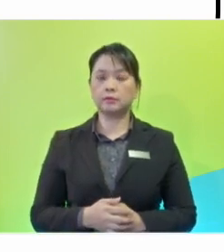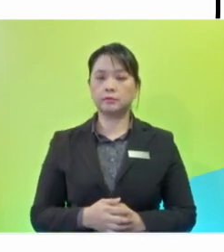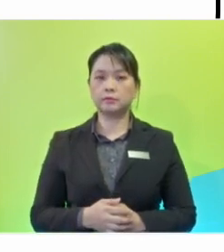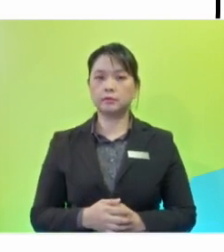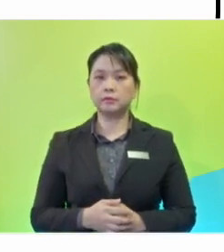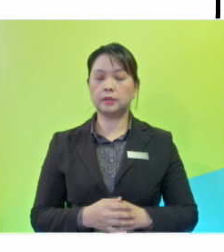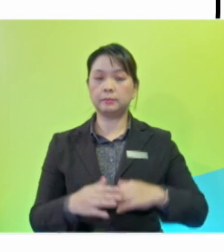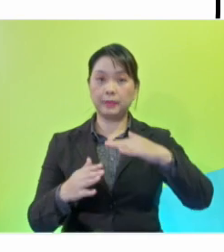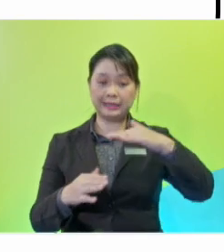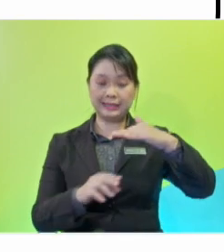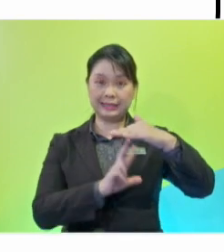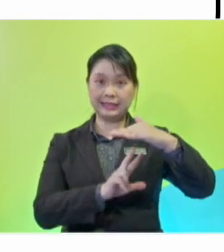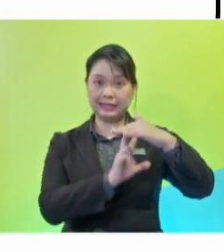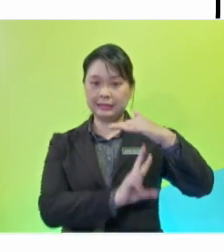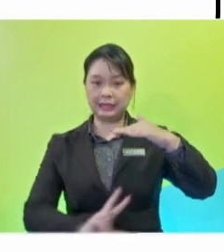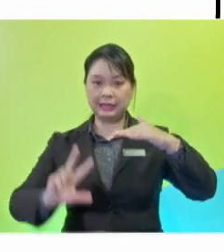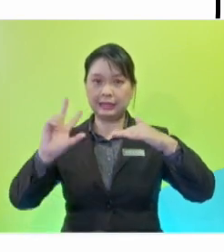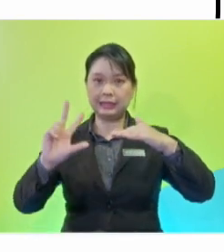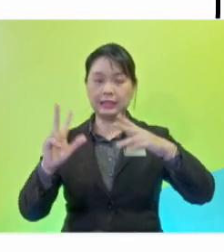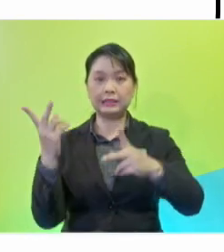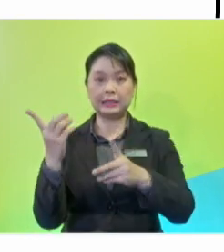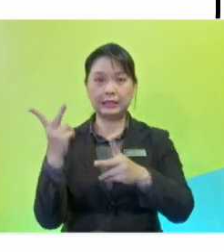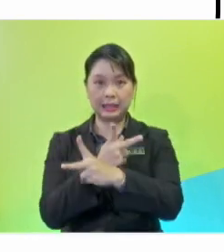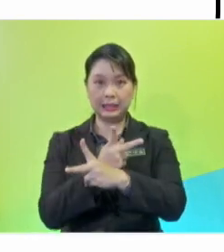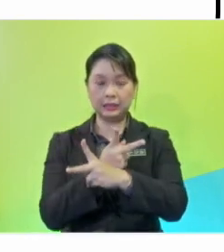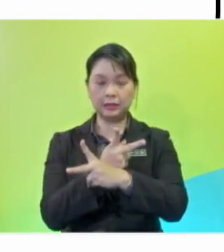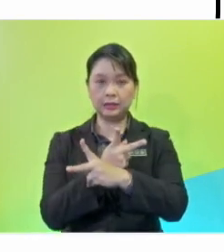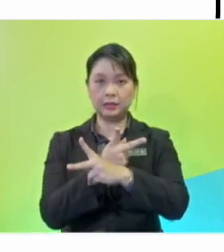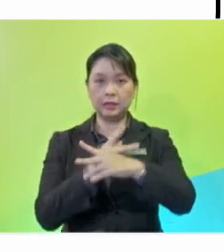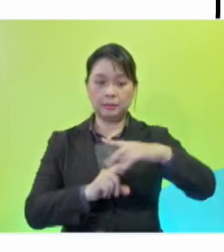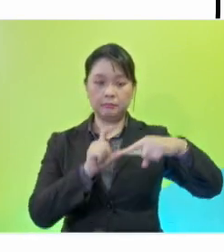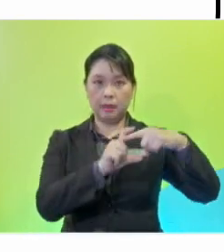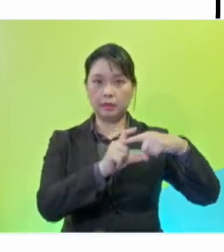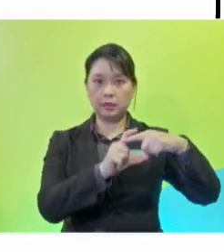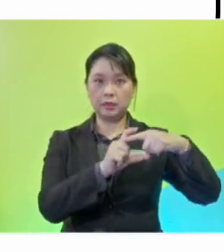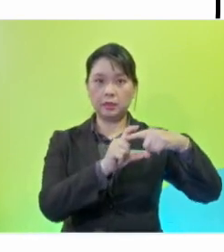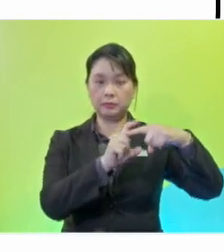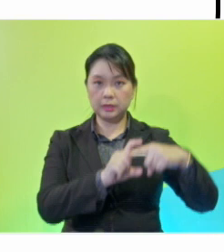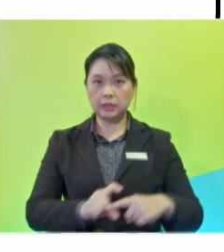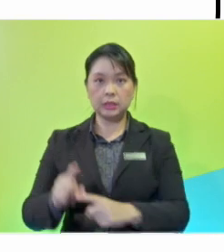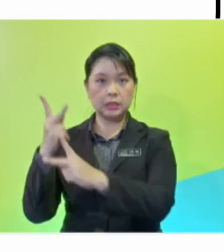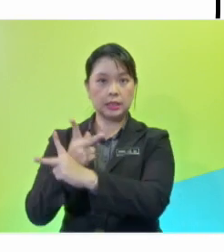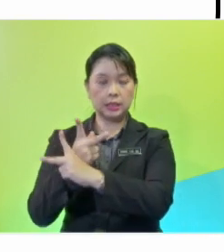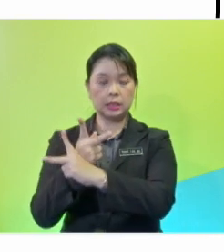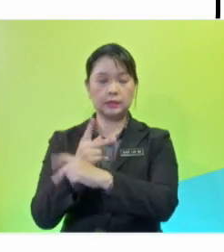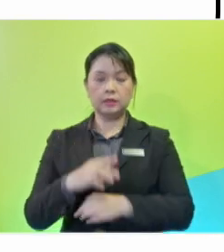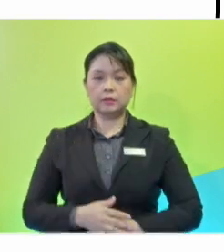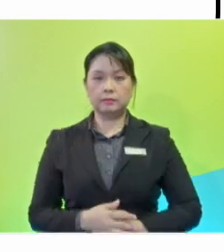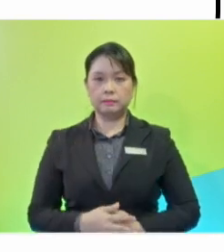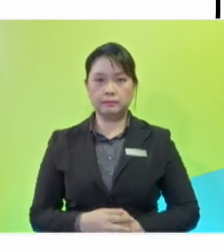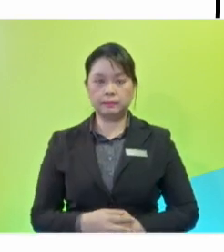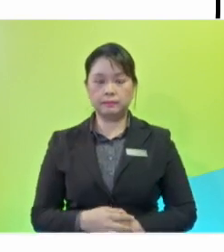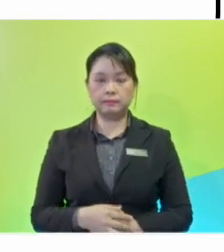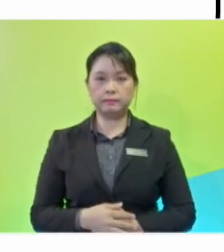bagi jadi 5 15 Oke kemudian 15 kita pindahkan kehadapan dia jadi tolak